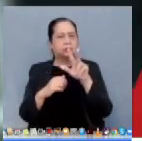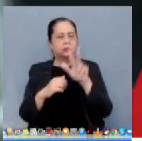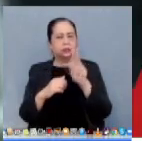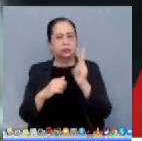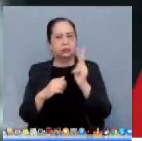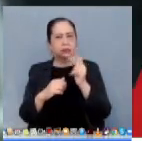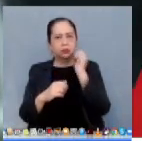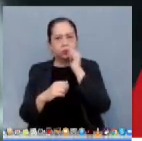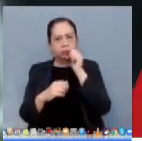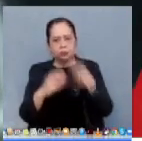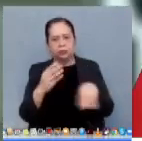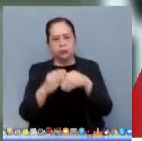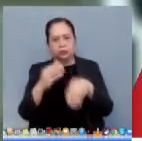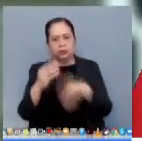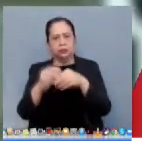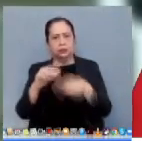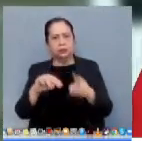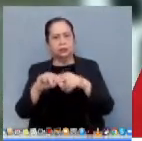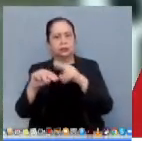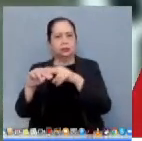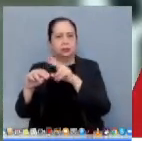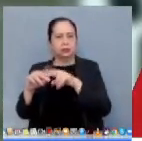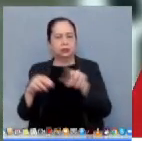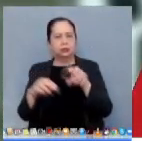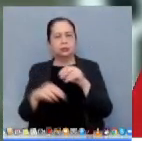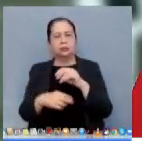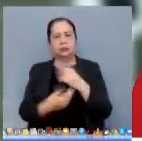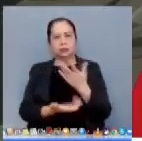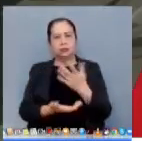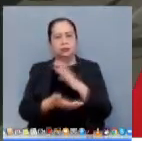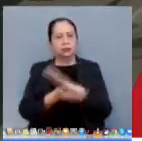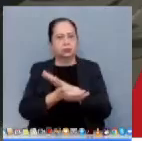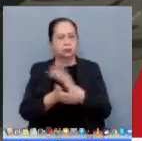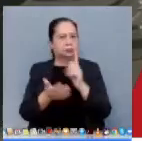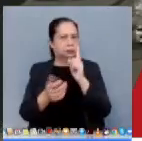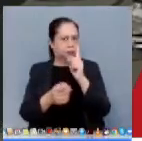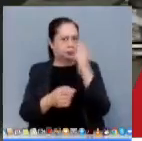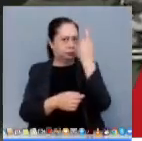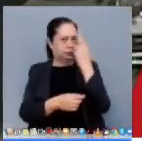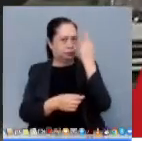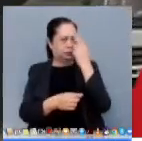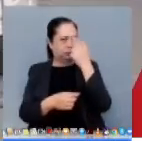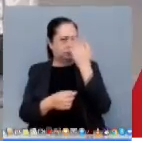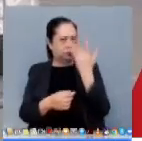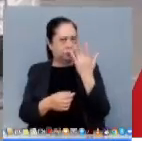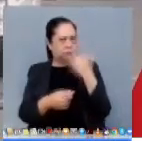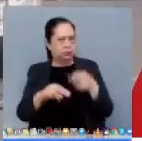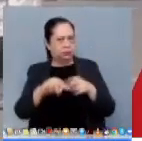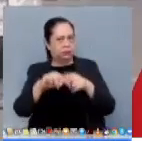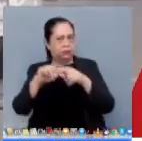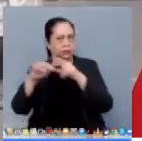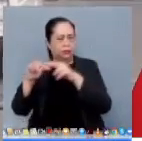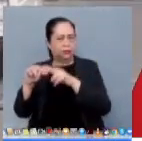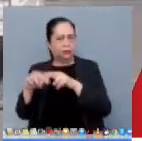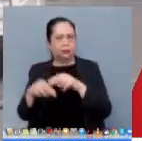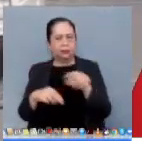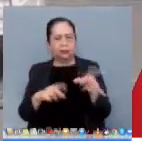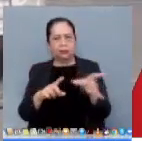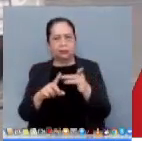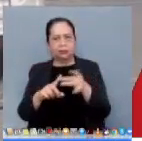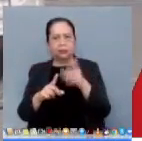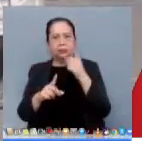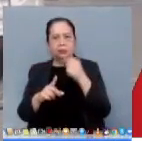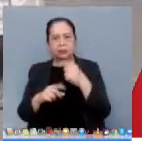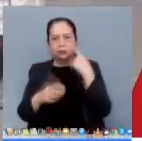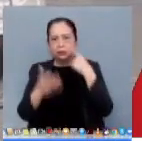additional COVID cases sa rehiyon. Anila posibleng isa sa mga dahilan kung bakit tumataas ang mga kaso ay ang pagka-detect ng